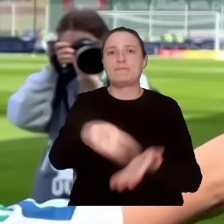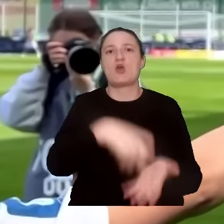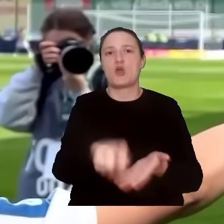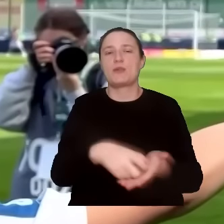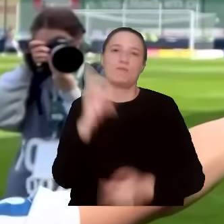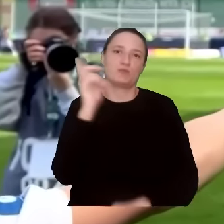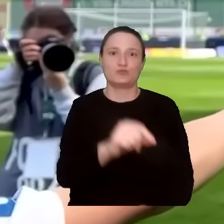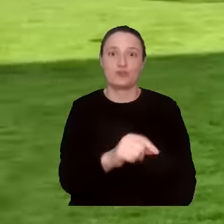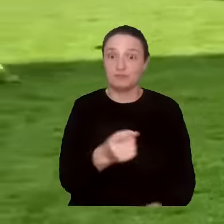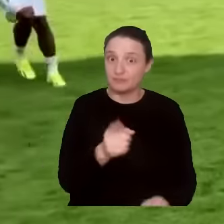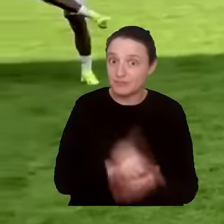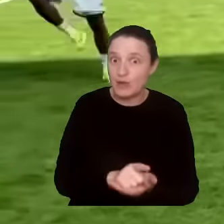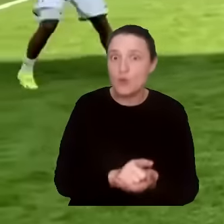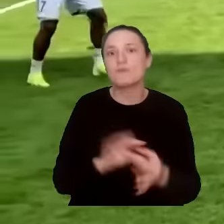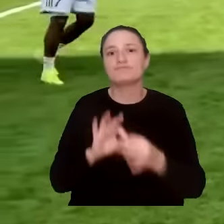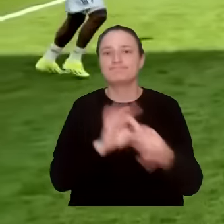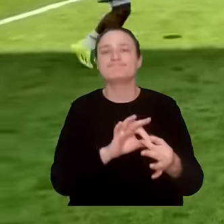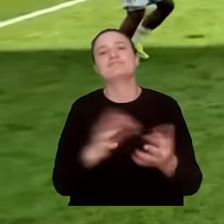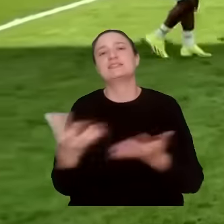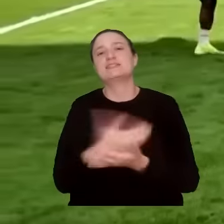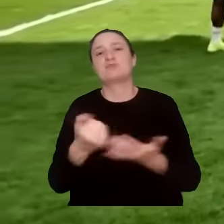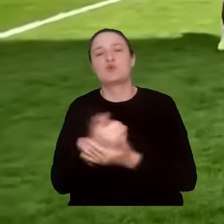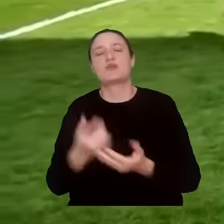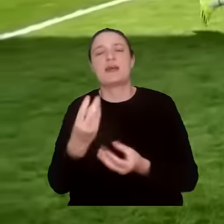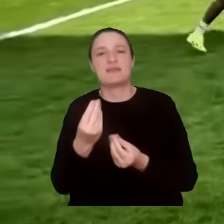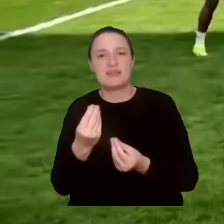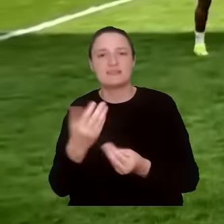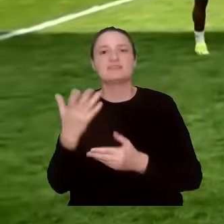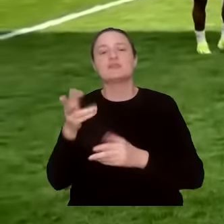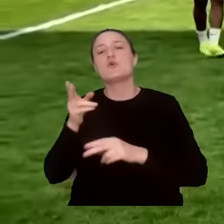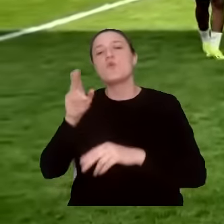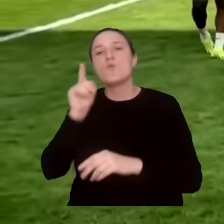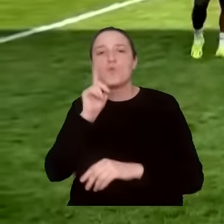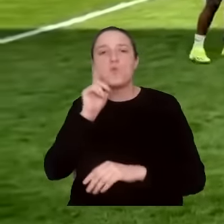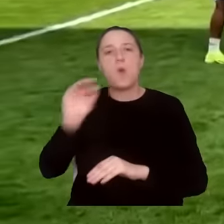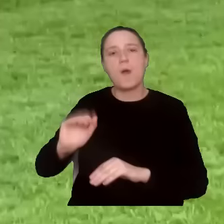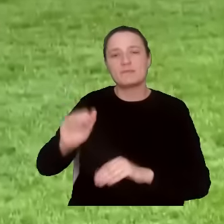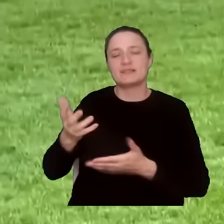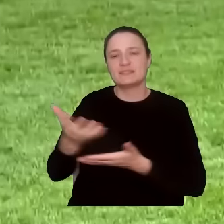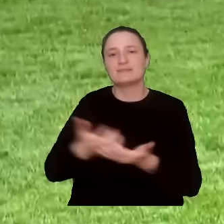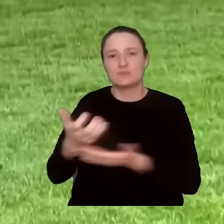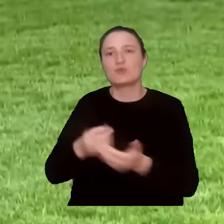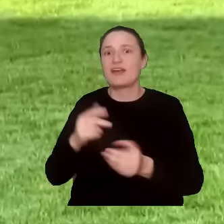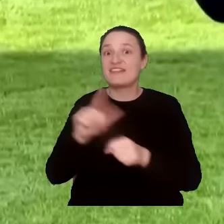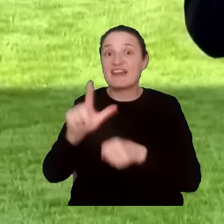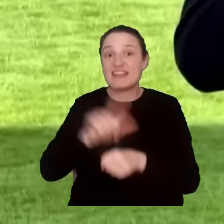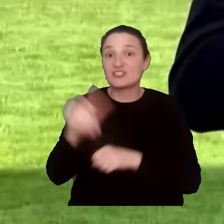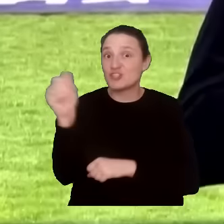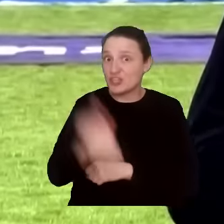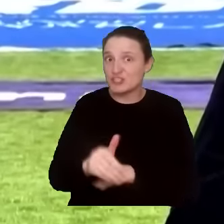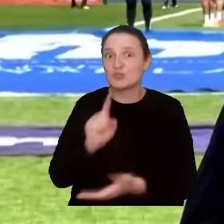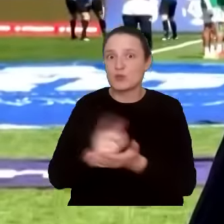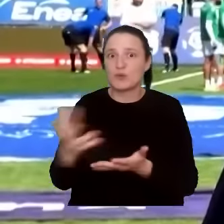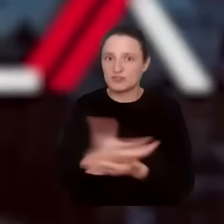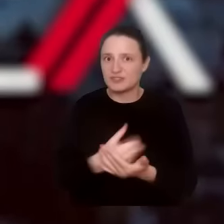Ponadto postanowił połączyć marsz ze zbiórką pieniędzy na leczenie chorego chłopca. Efekt? Na szczytny cel uzbierał ponad 12 tysięcy złotych. Postawa